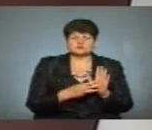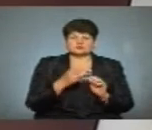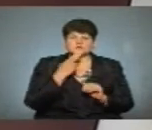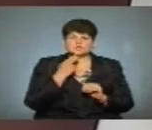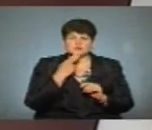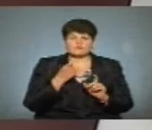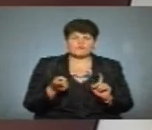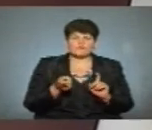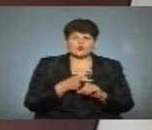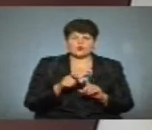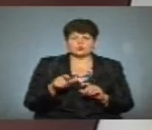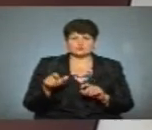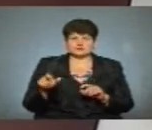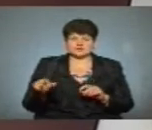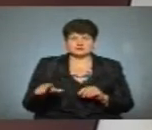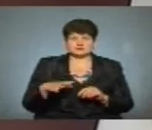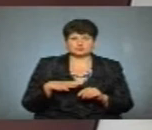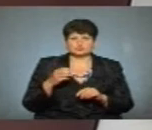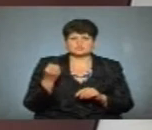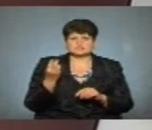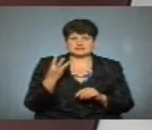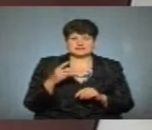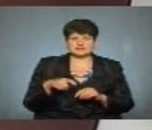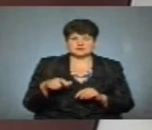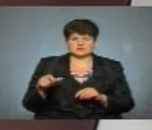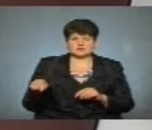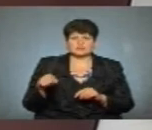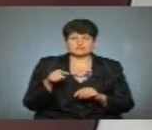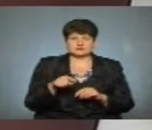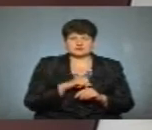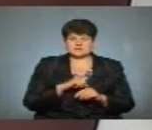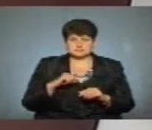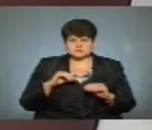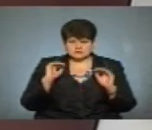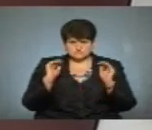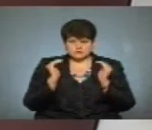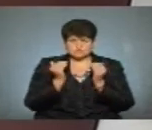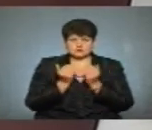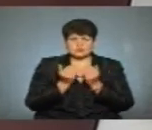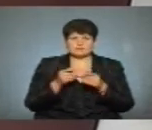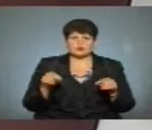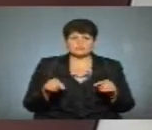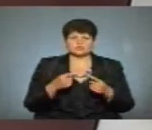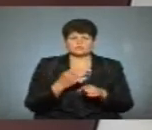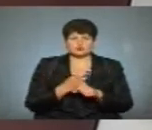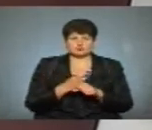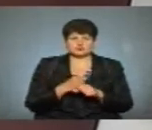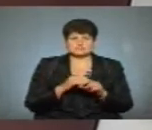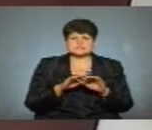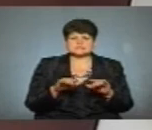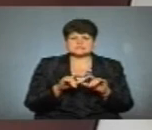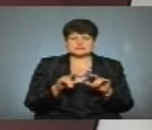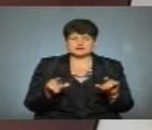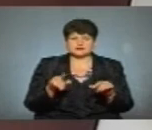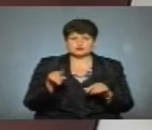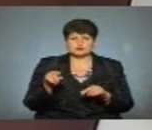У контакті з пацієнткою перебували 13 людей. Вони на самоізоляції. Про відновлення роботи дитсадка №12